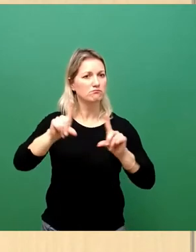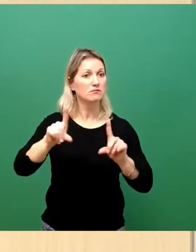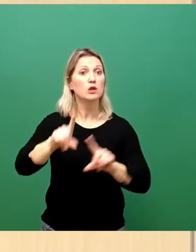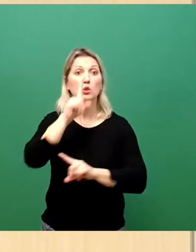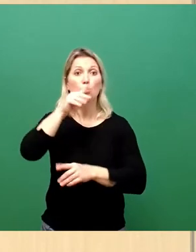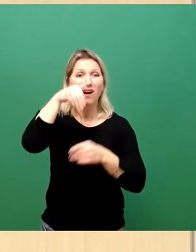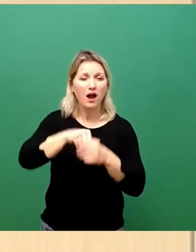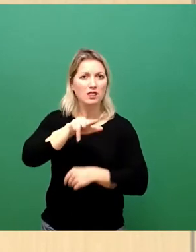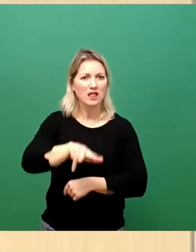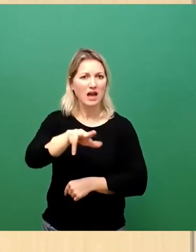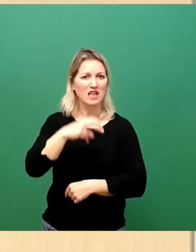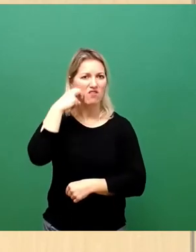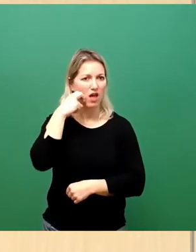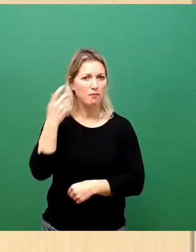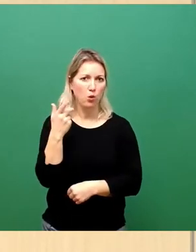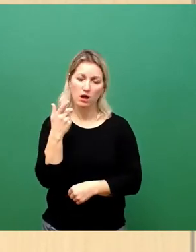Februar nie wieder.